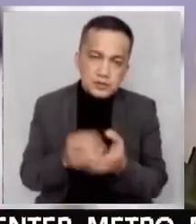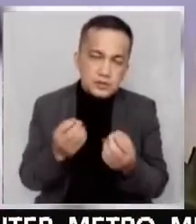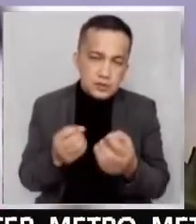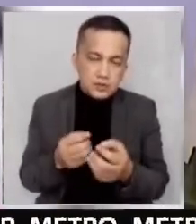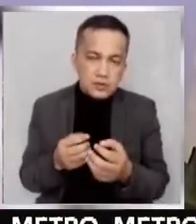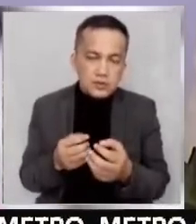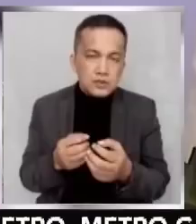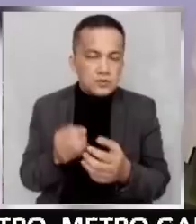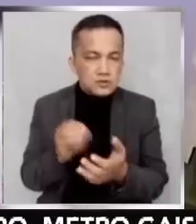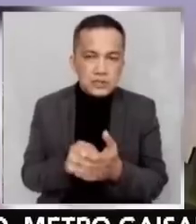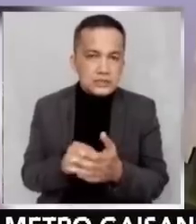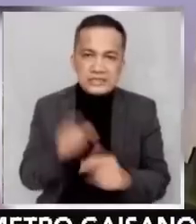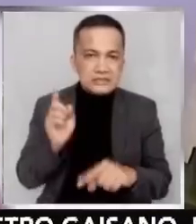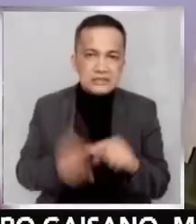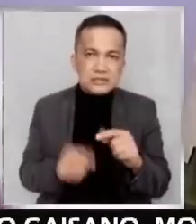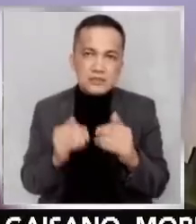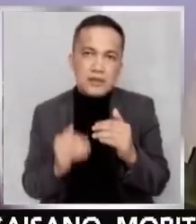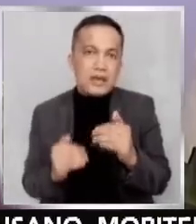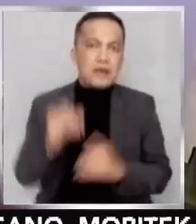mga